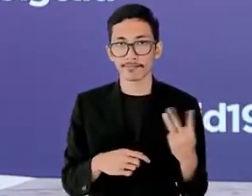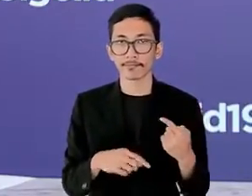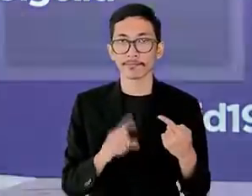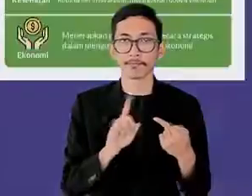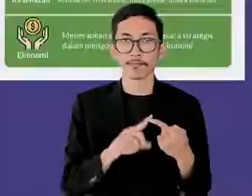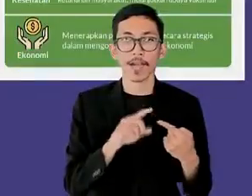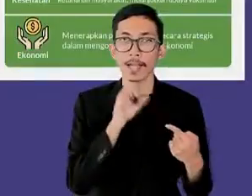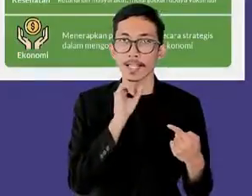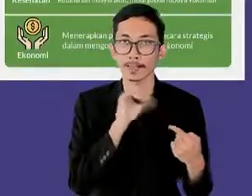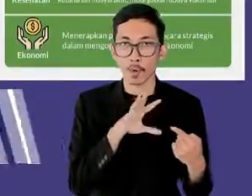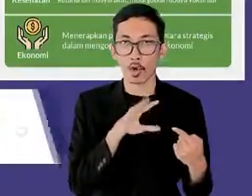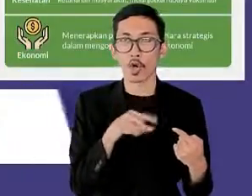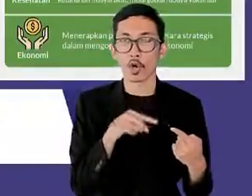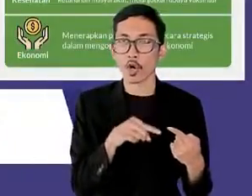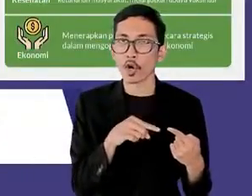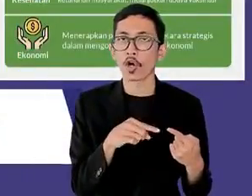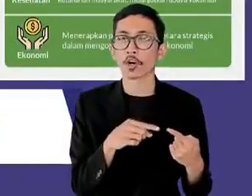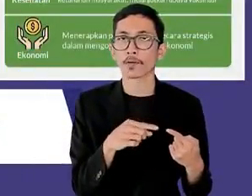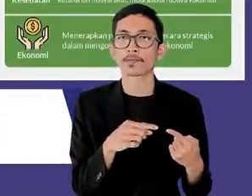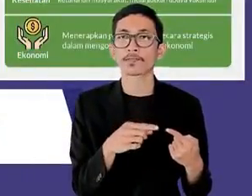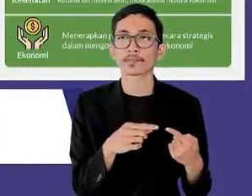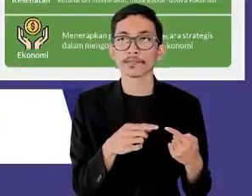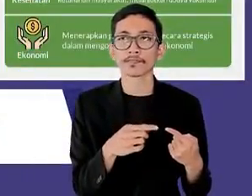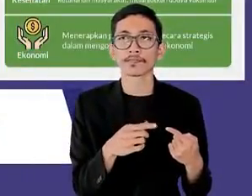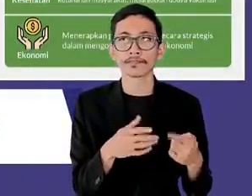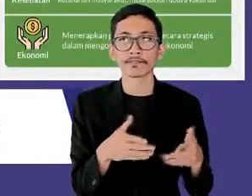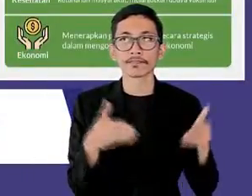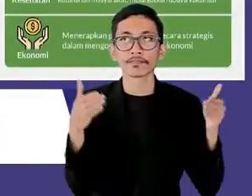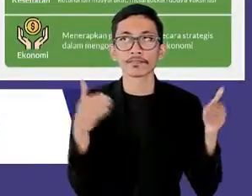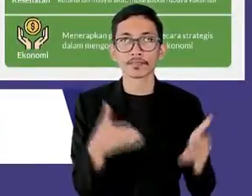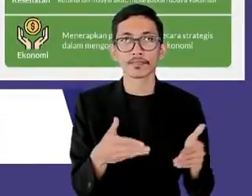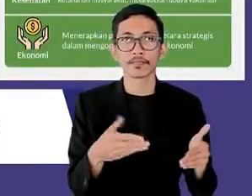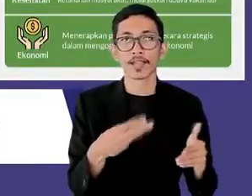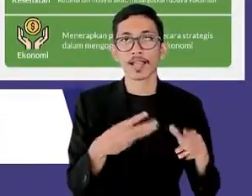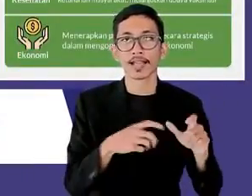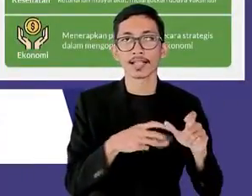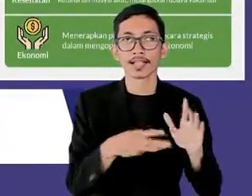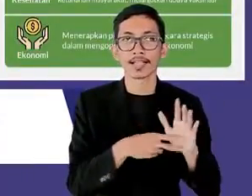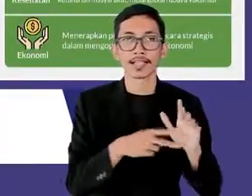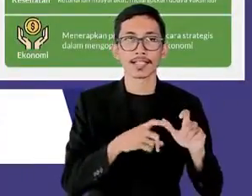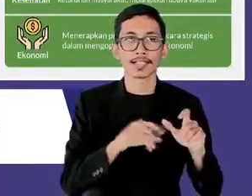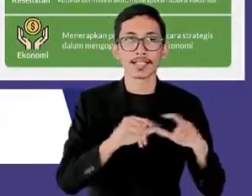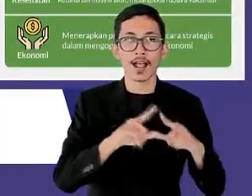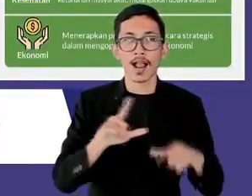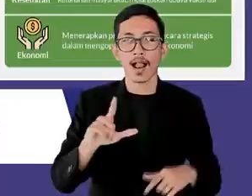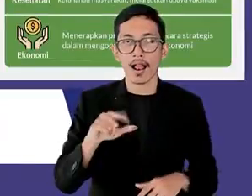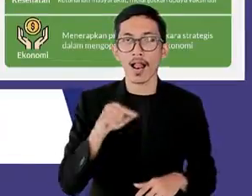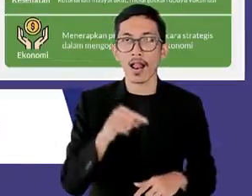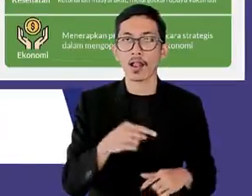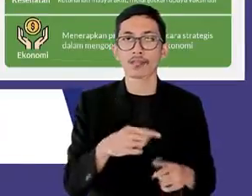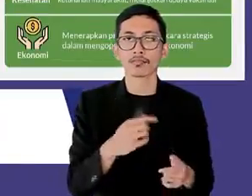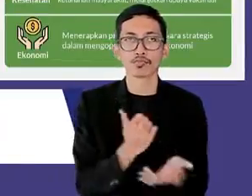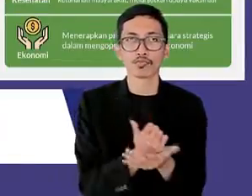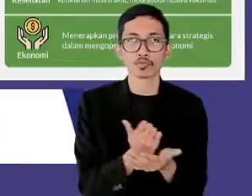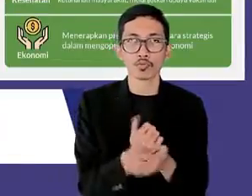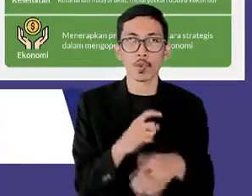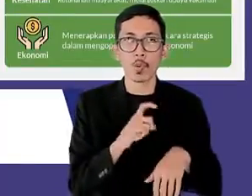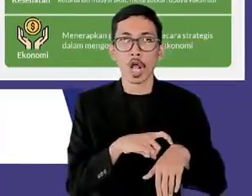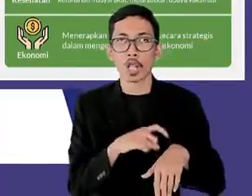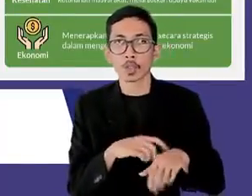respon dilakukan melalui Penanganan pada sektor essence Hai dan melakukan adaptasi secara cepat